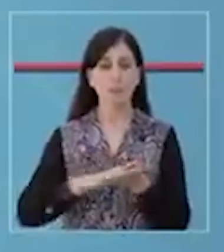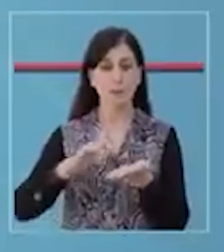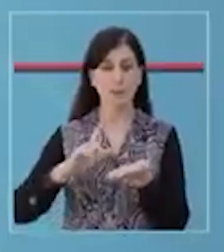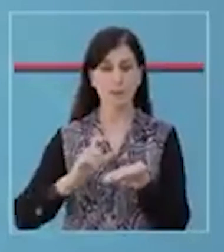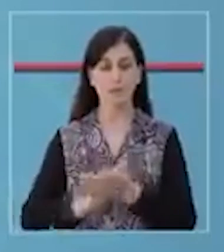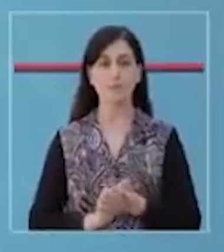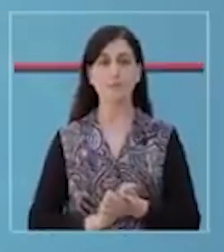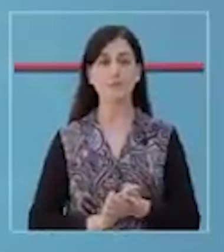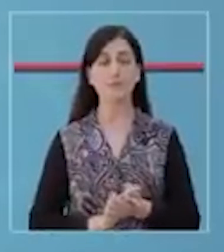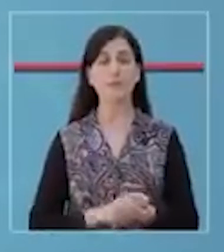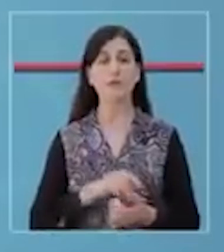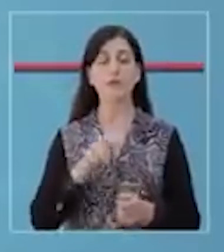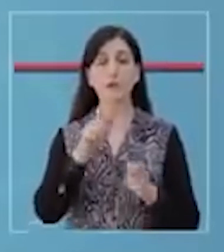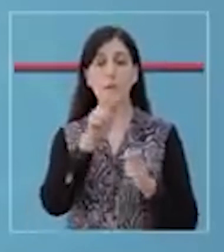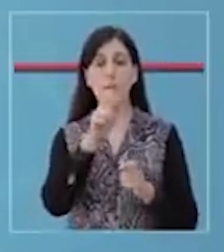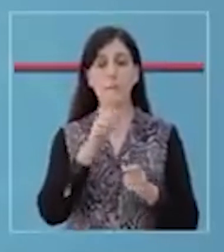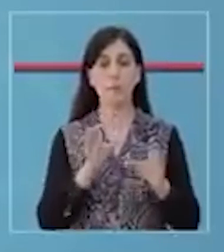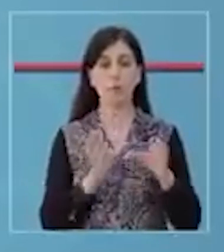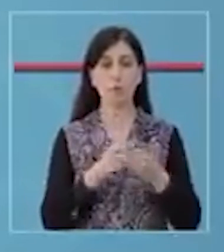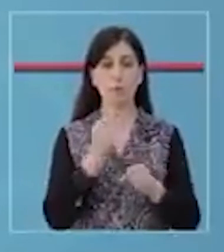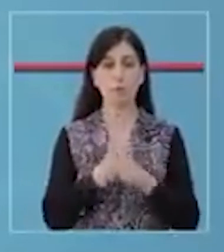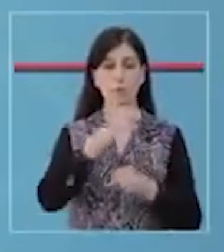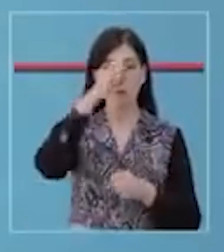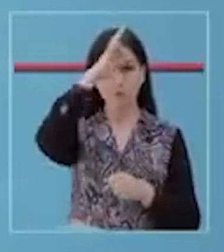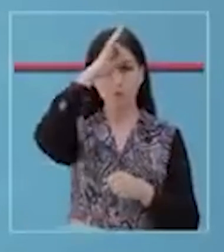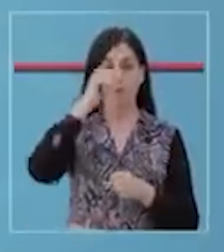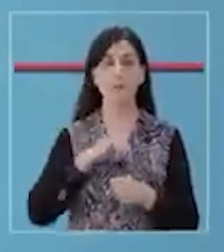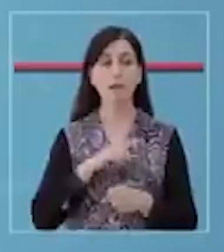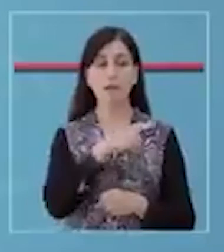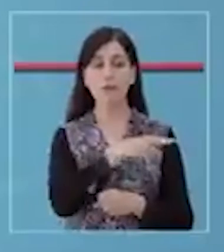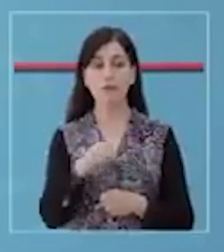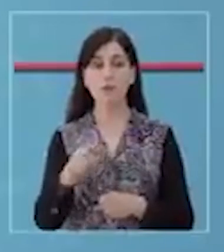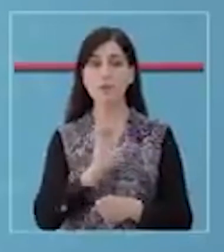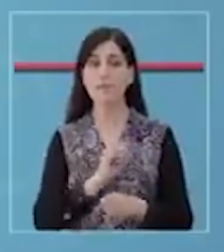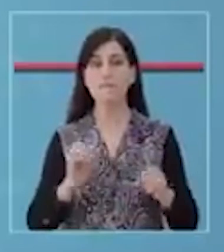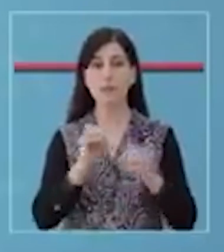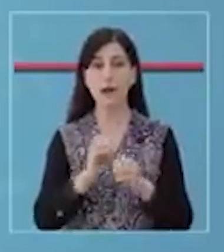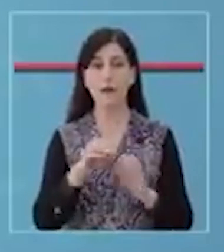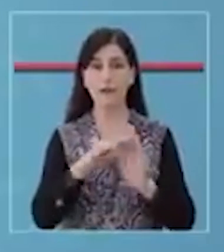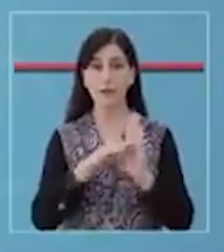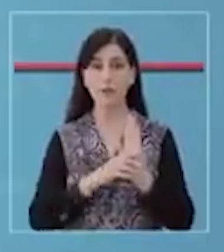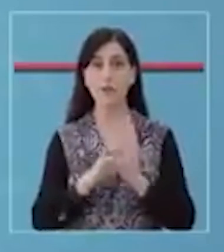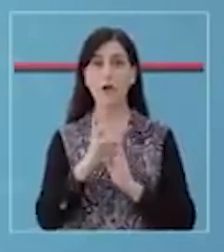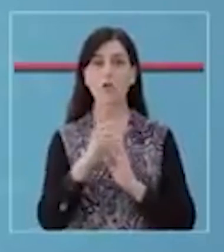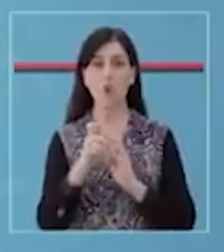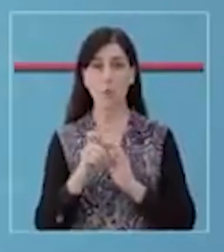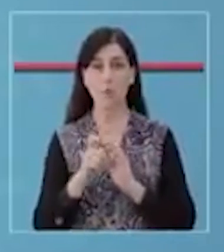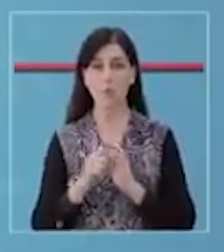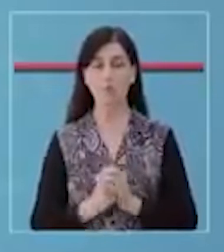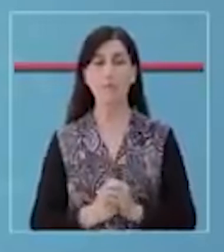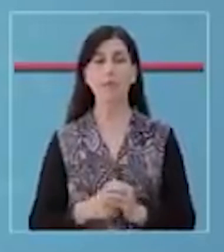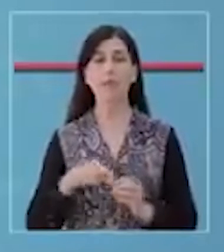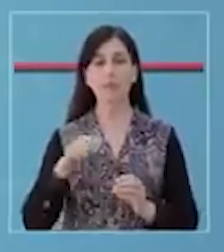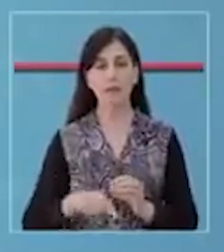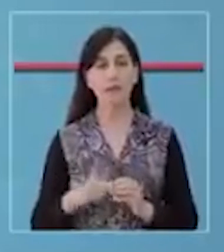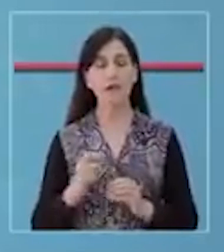personale. Inspektorët e task forces anti-Covid do të ndëshkojnë çdo subjekt që thyen rregullat e vendosura.